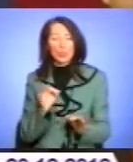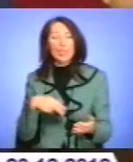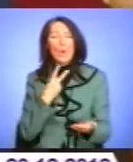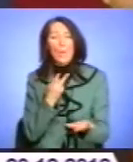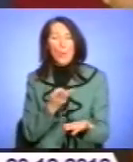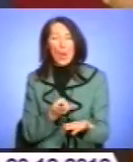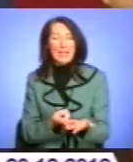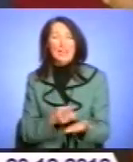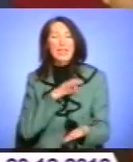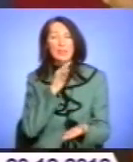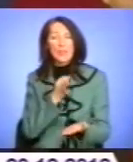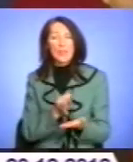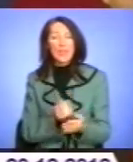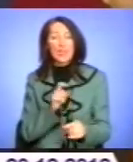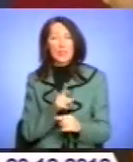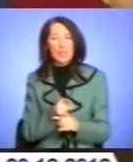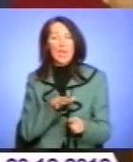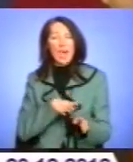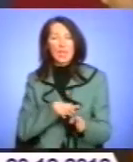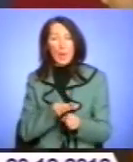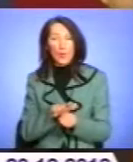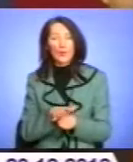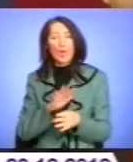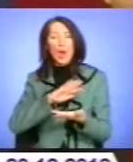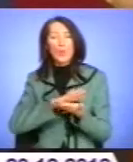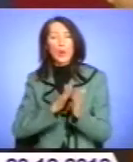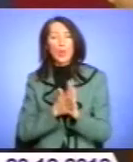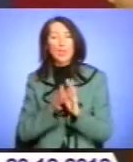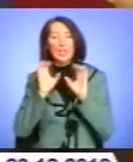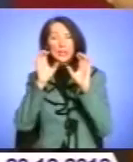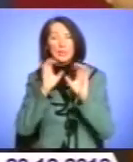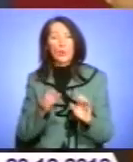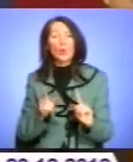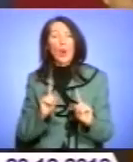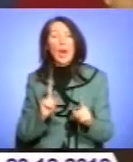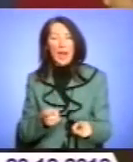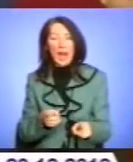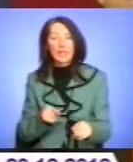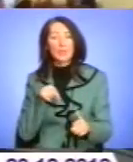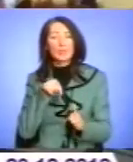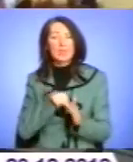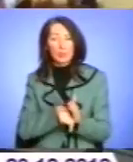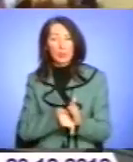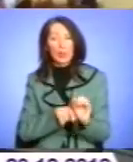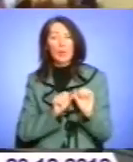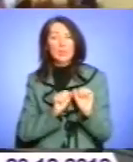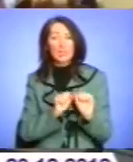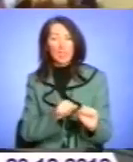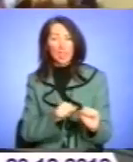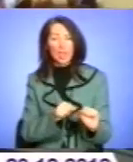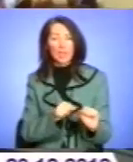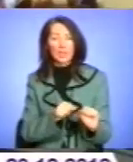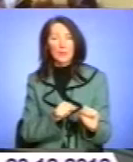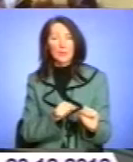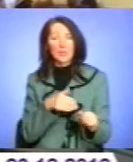відповідальне завдання – наповнювати положення закону реальним змістом, захищати